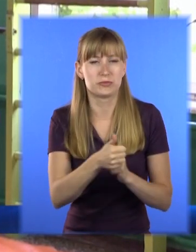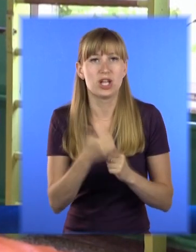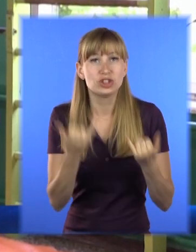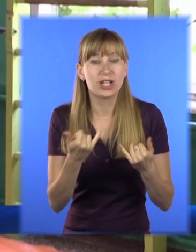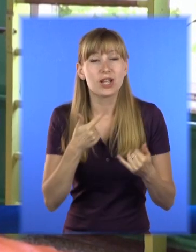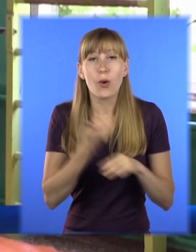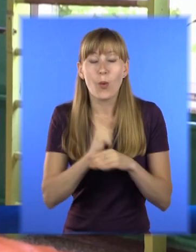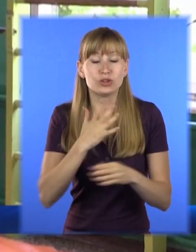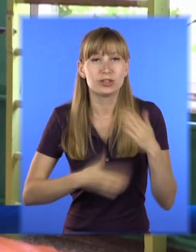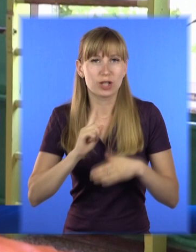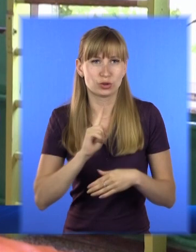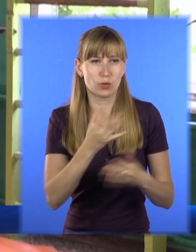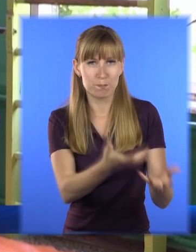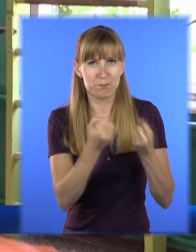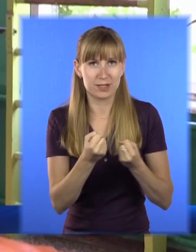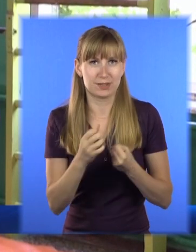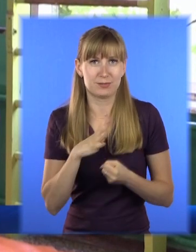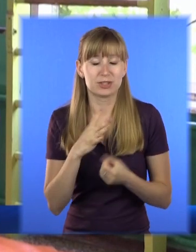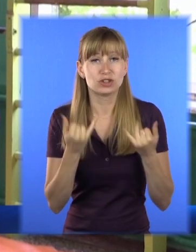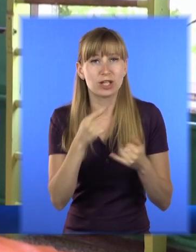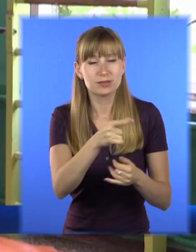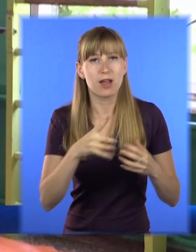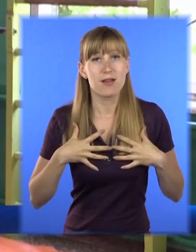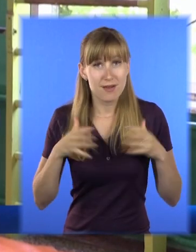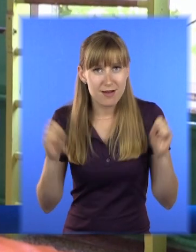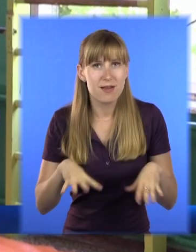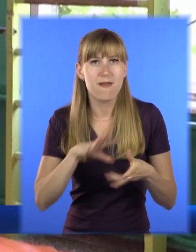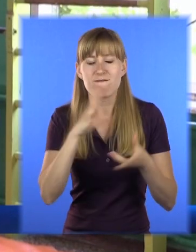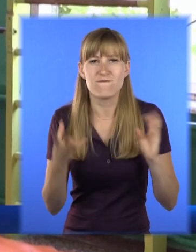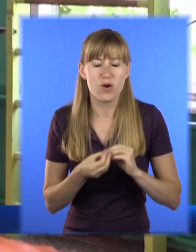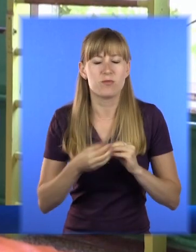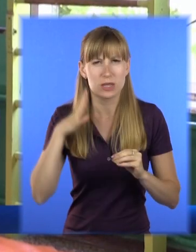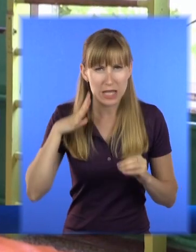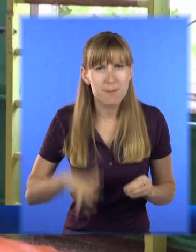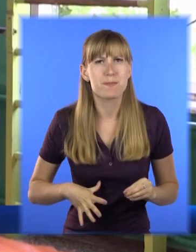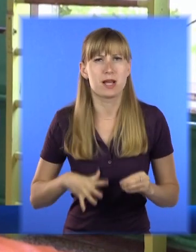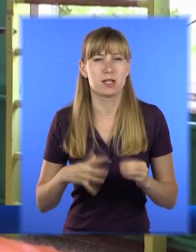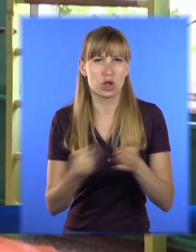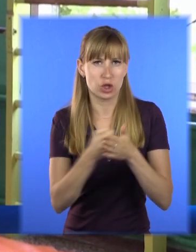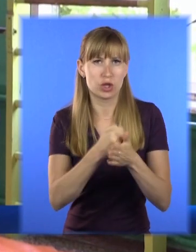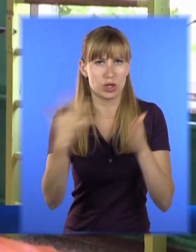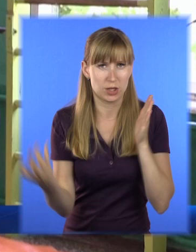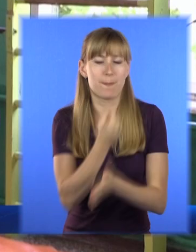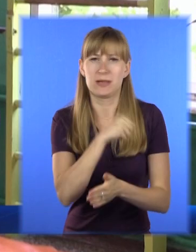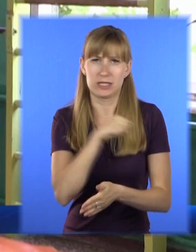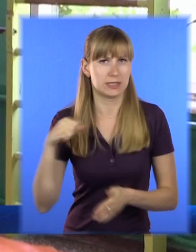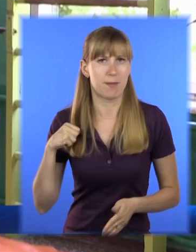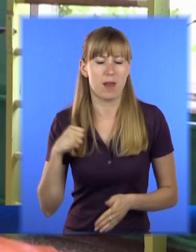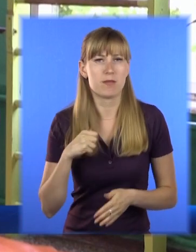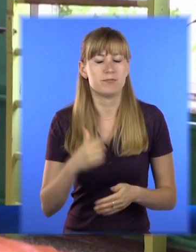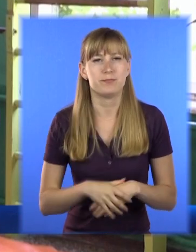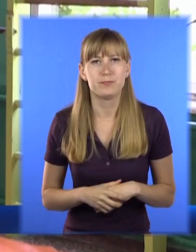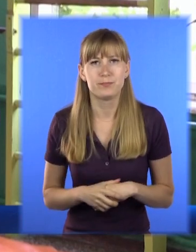я дуже радий, що я в то время прийняв її, і вона своїм трудолюбием, дисципліном і терпінням